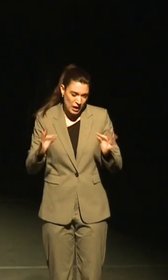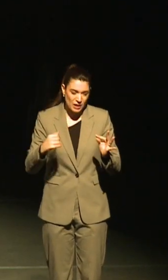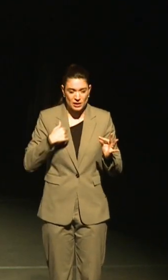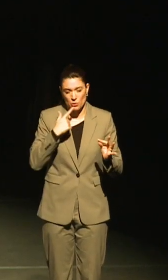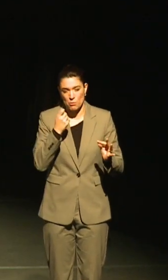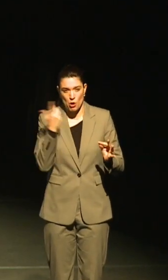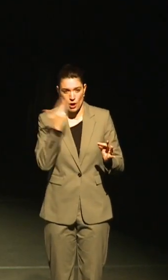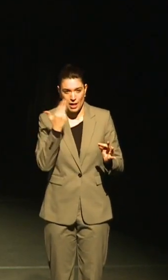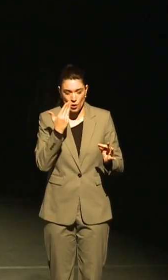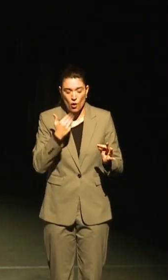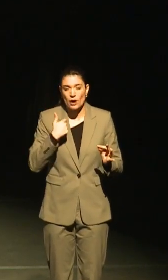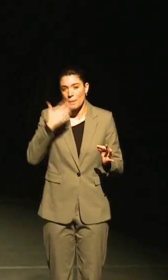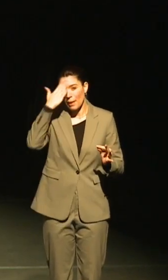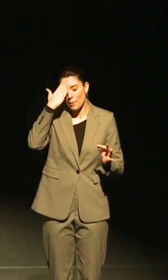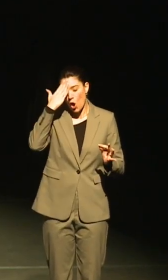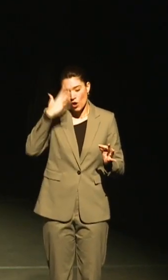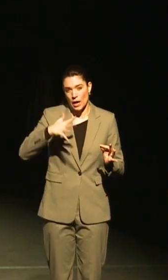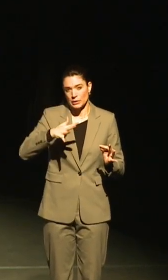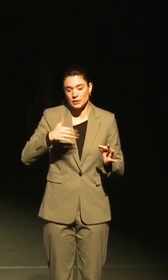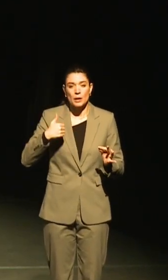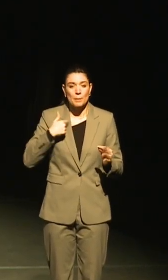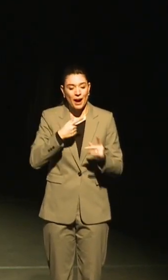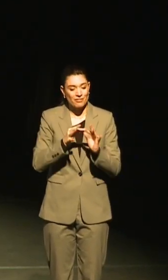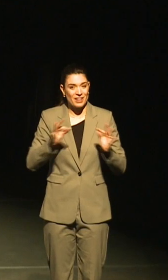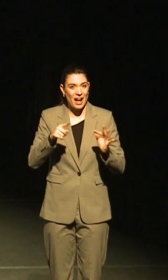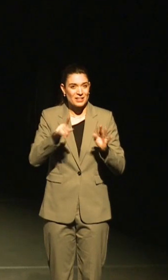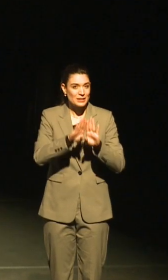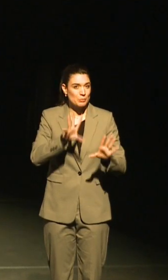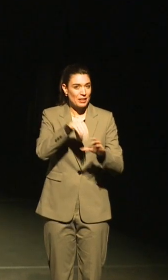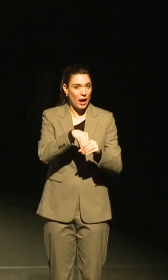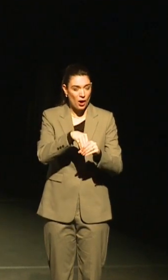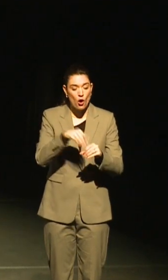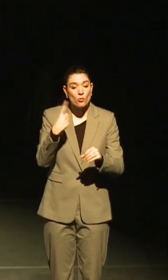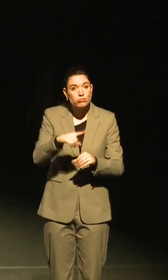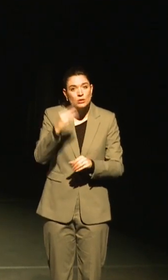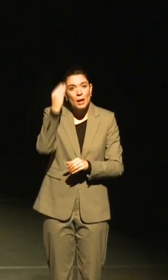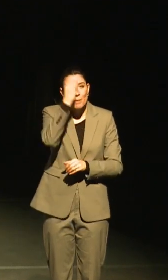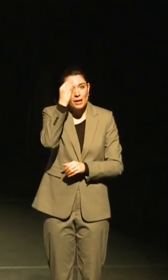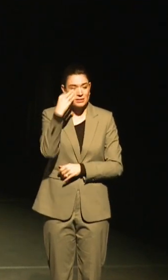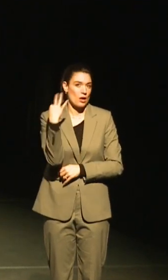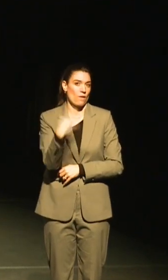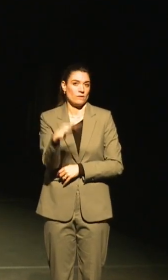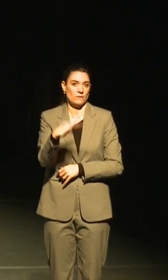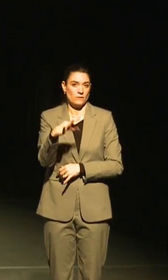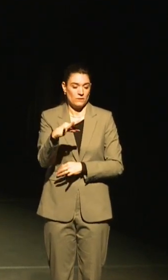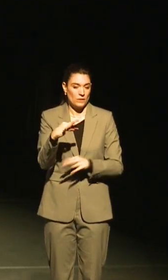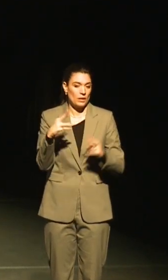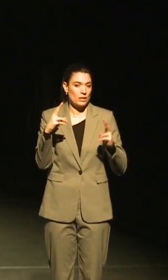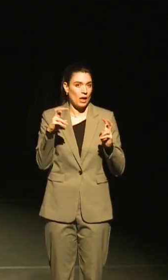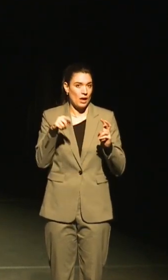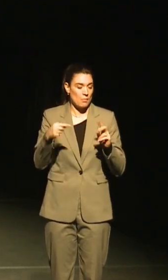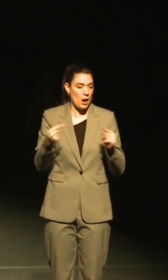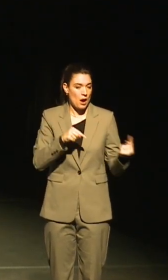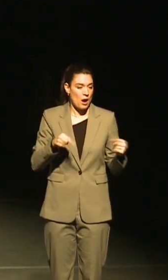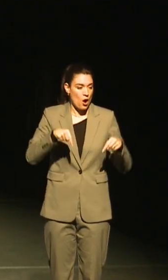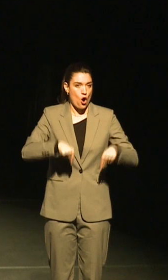ovviamente non me le ricordo a memoria di così ecco vi pare Secondo me sono un pensiero fantastico per la discussione che stiamo facendo